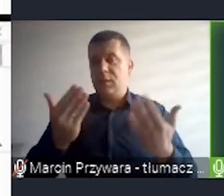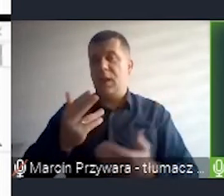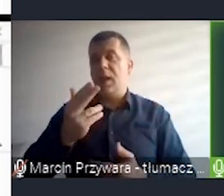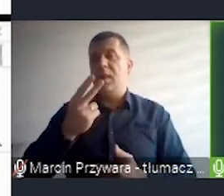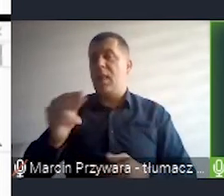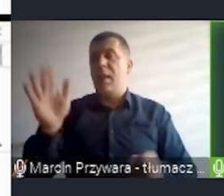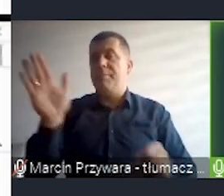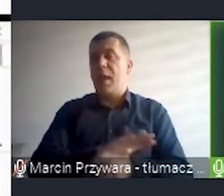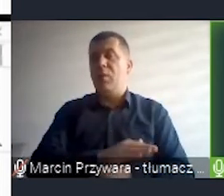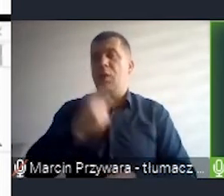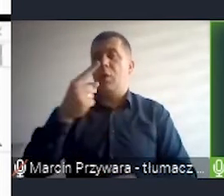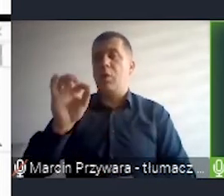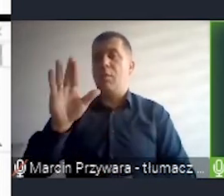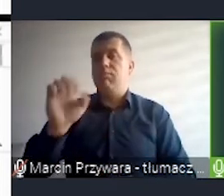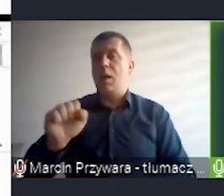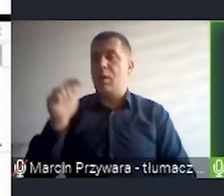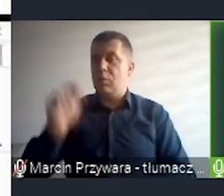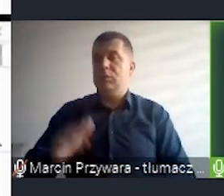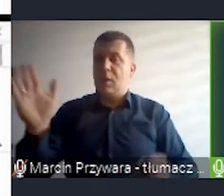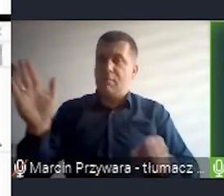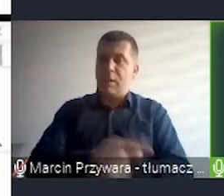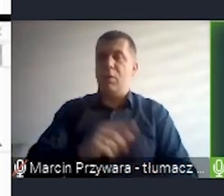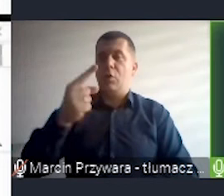7 pełnych dób, a to mają być pełne doby.